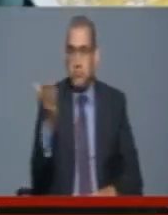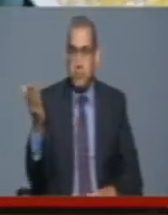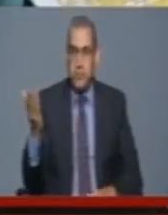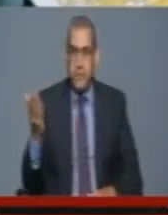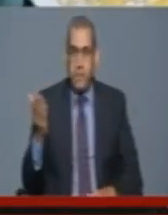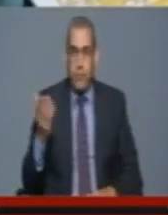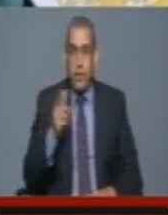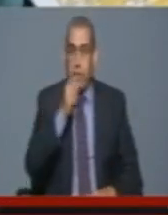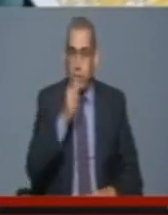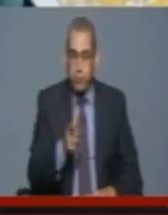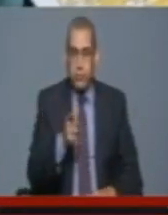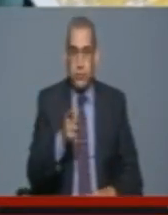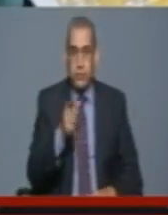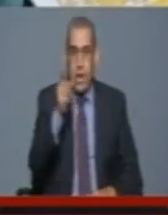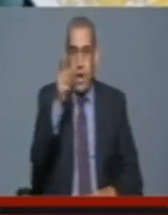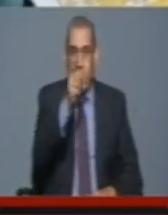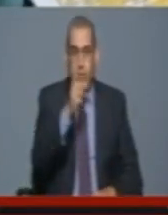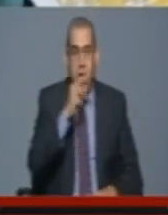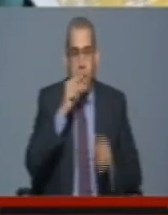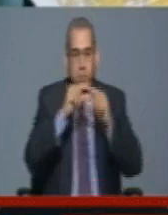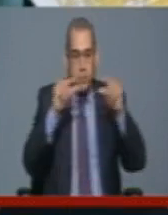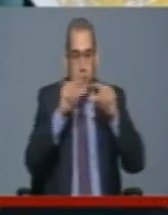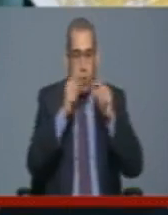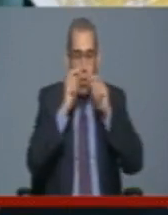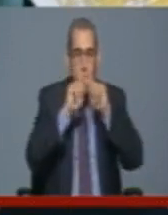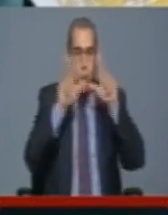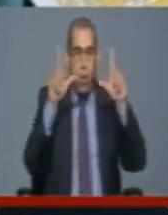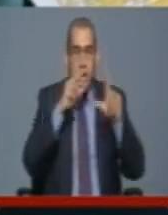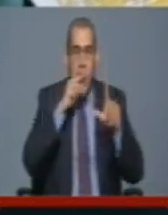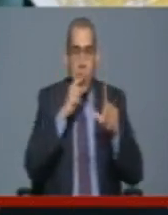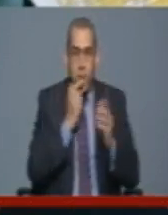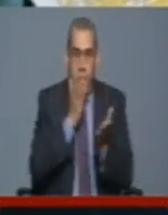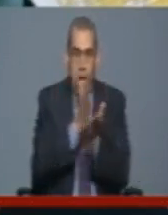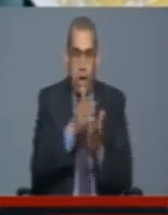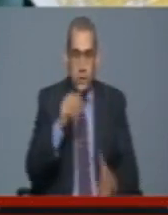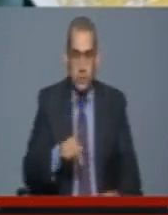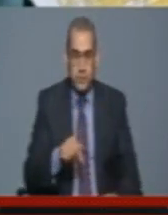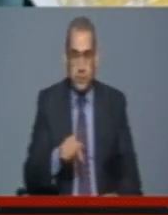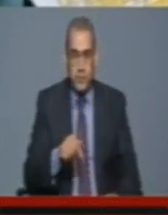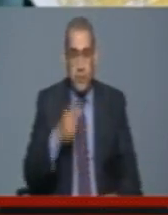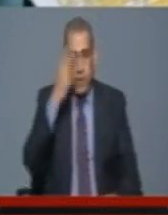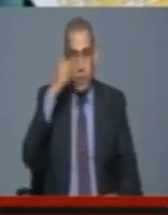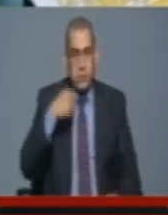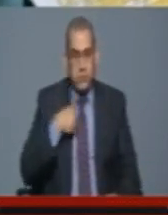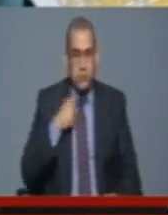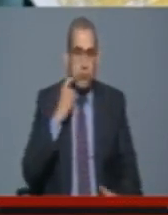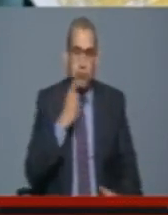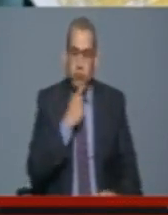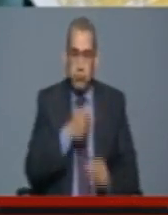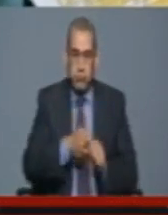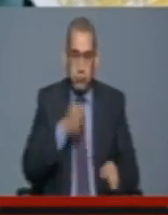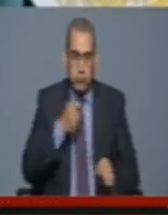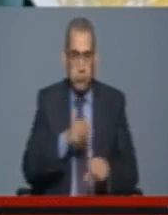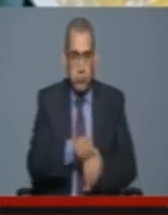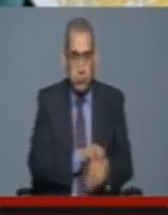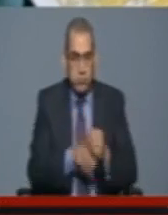أؤكد لكم بعبارات واضحة وكلمات صادقة بأننا عاقدون العزم على المضي